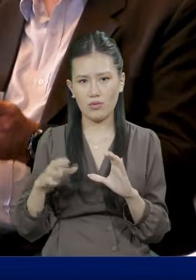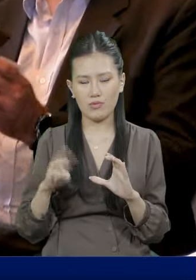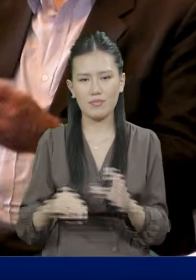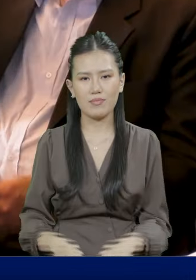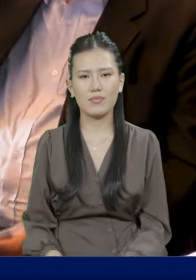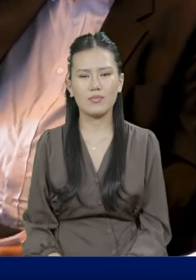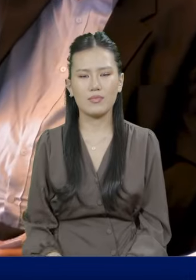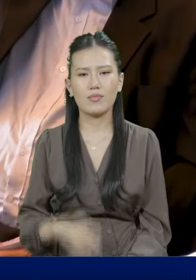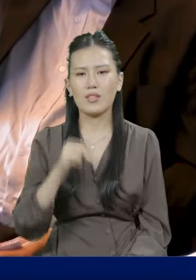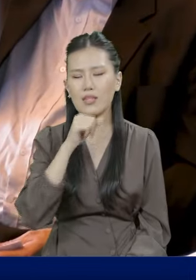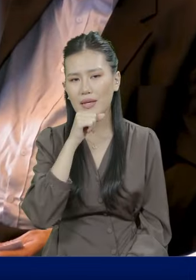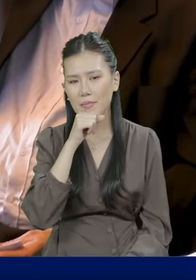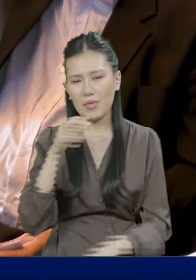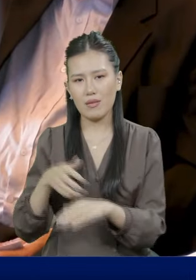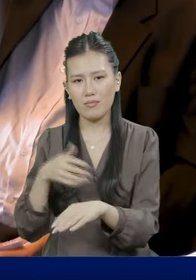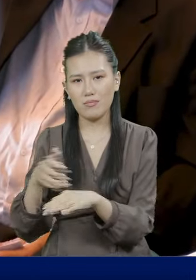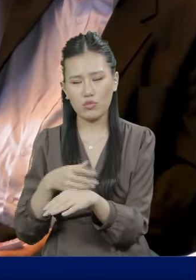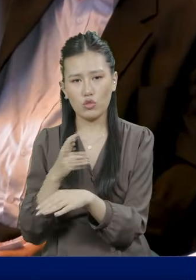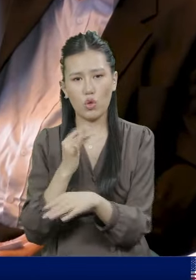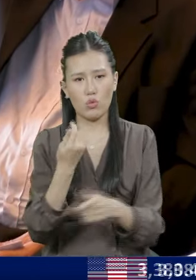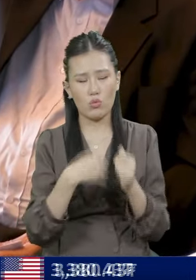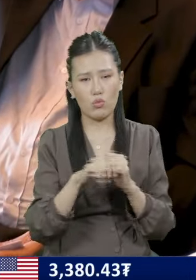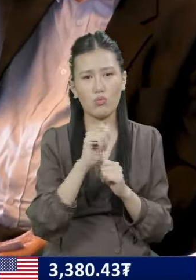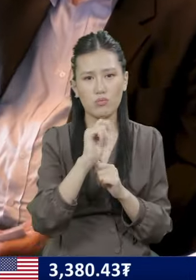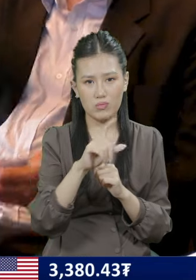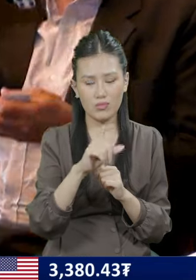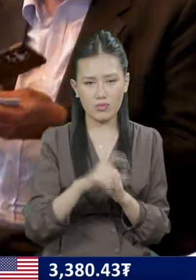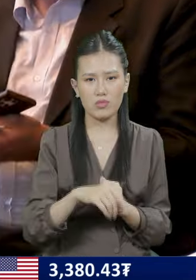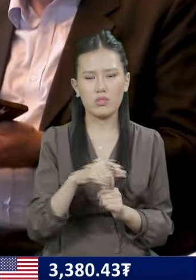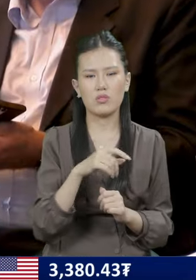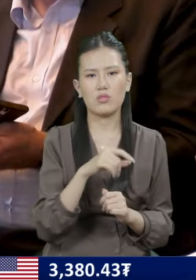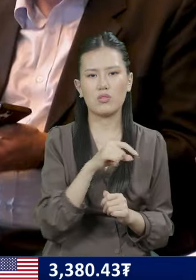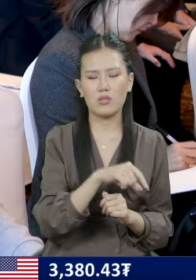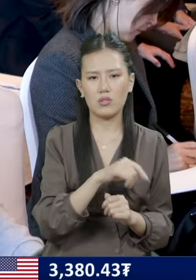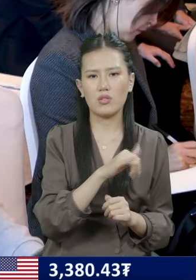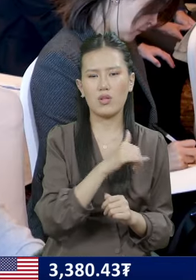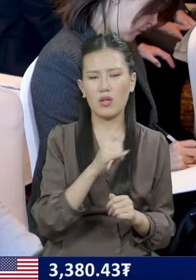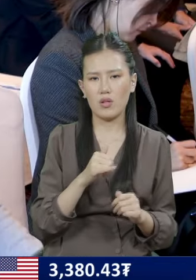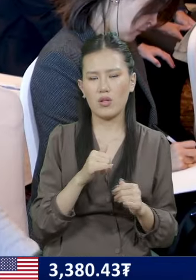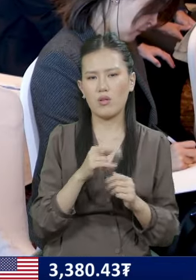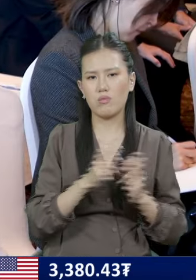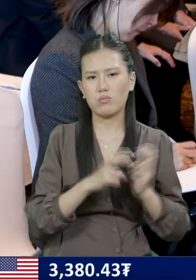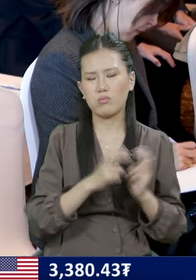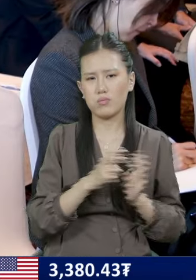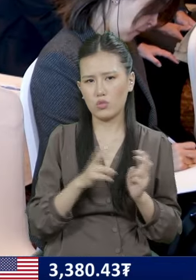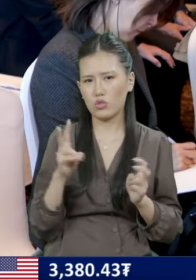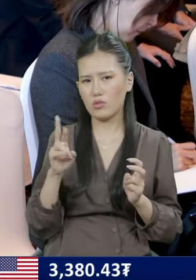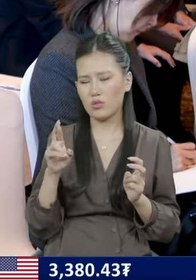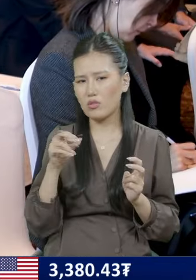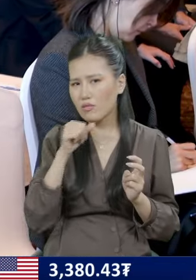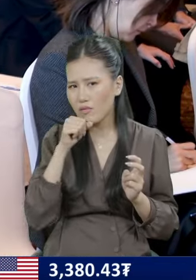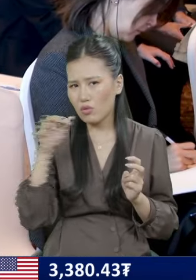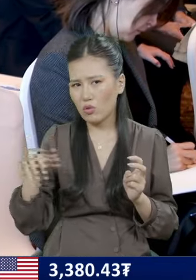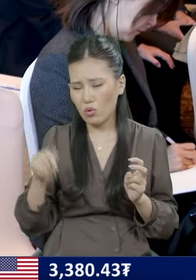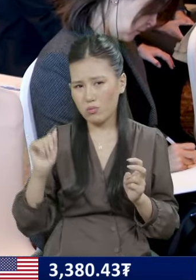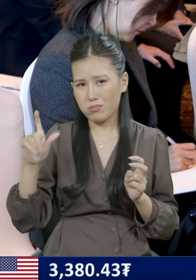Ямаа самнах үеэр ноолоорын үн өндөр байдаг учраас үндэсний боловсруулах үйлдвэрүүд өндөр хүүтэй зээл авах шаардлага гардаг байна. За ингэж боловсруулсан ямааны ноолоороо өндөр